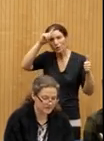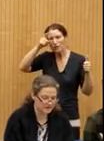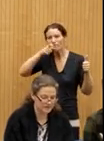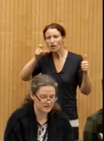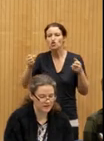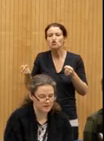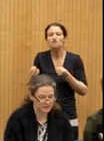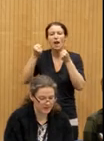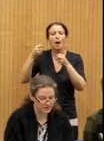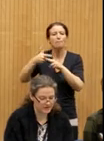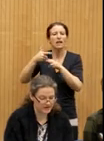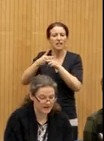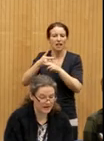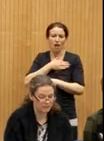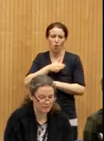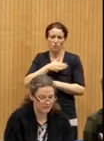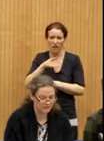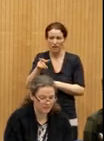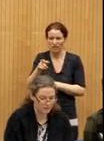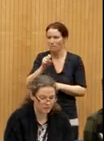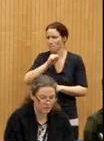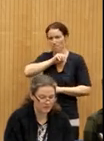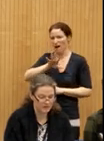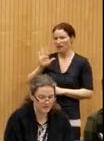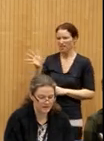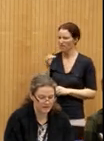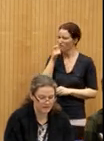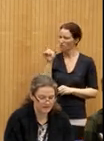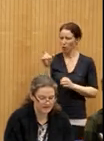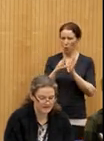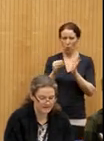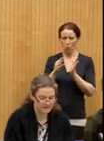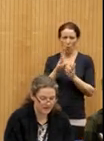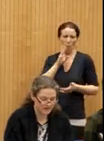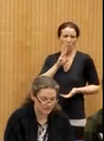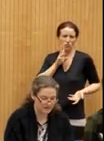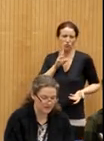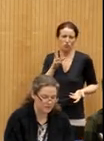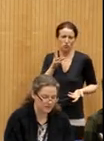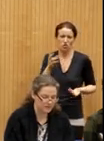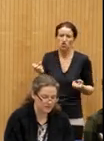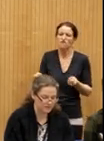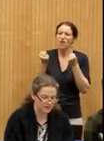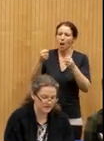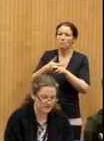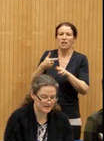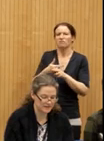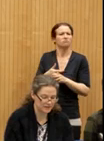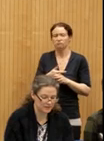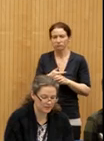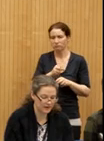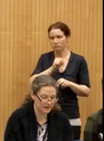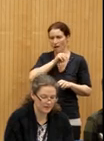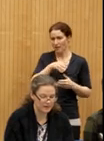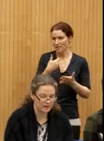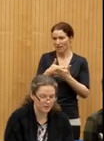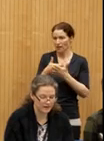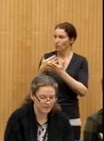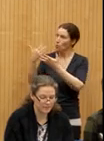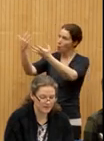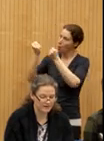ansonsten vielleicht traumatische Erinnerungen wieder hochkommen, weil sie sich nicht rechtfertigen möchten oder weil sie andere